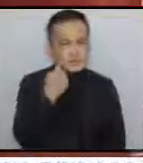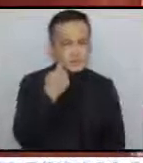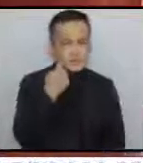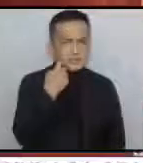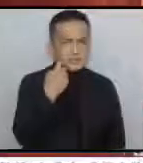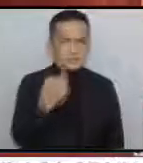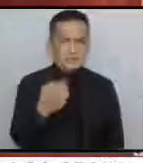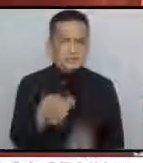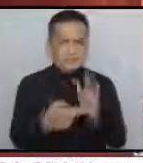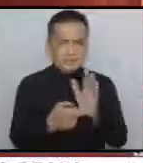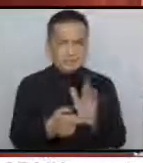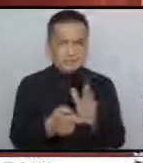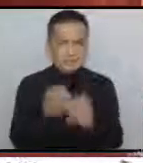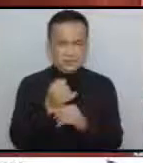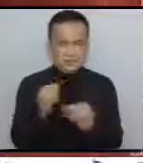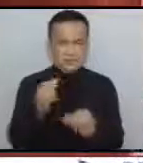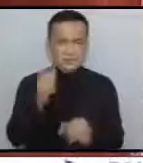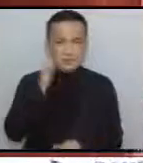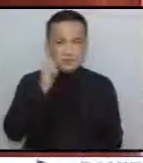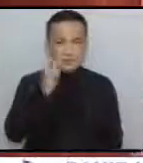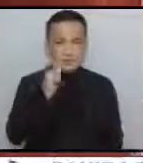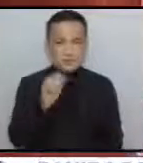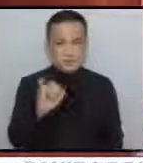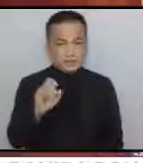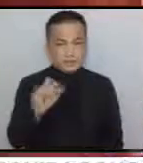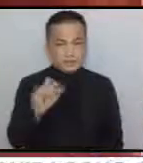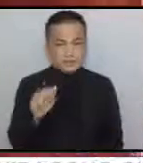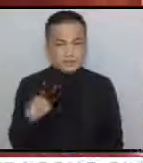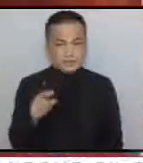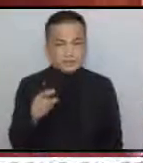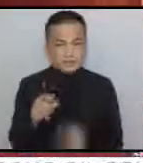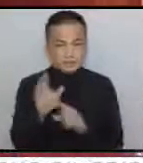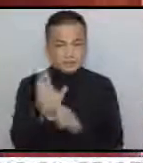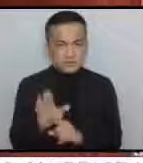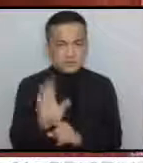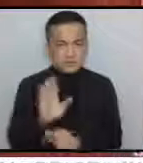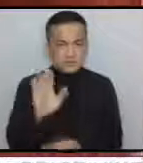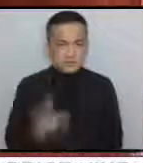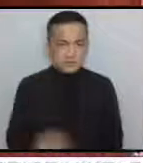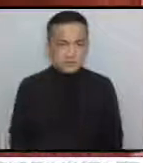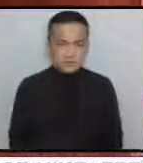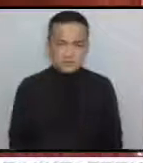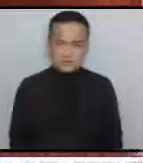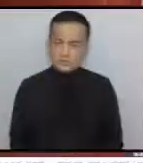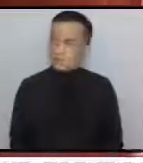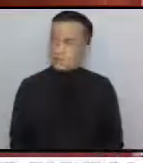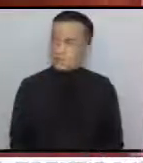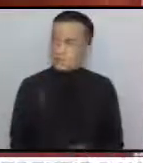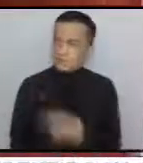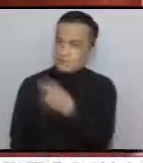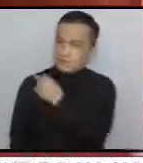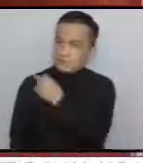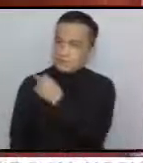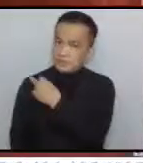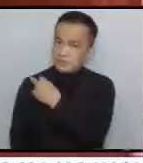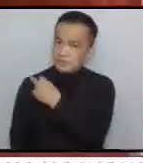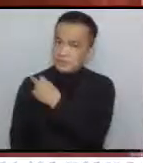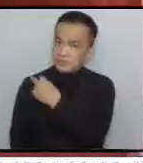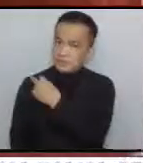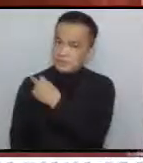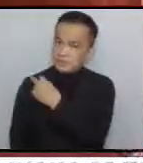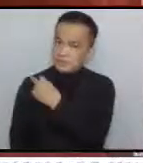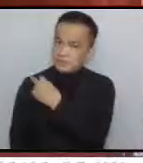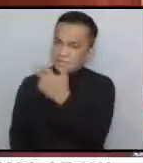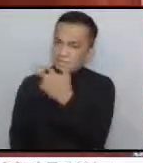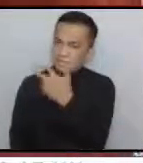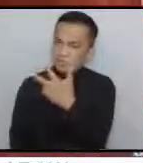woman. Parang kayo, Miss Isa, para siyang sumasalamin sa iyo, no? Itong nasa likod mo, Miss Isa, yan, tatlo siya. Anong